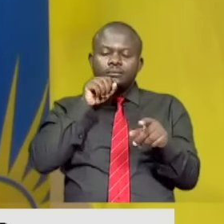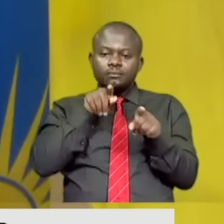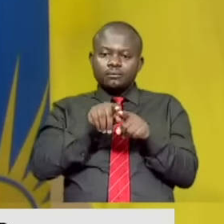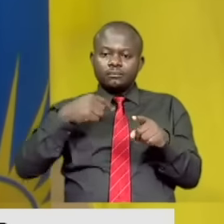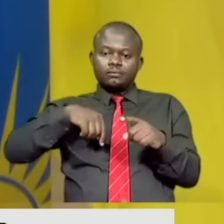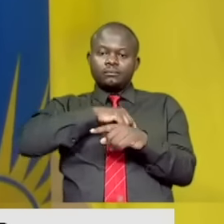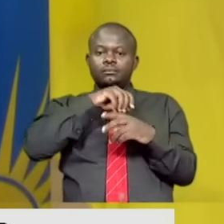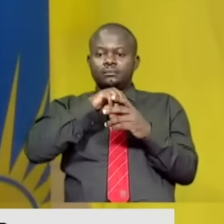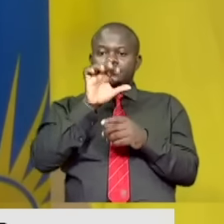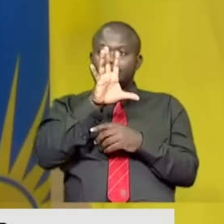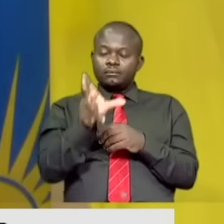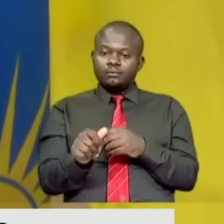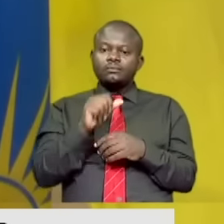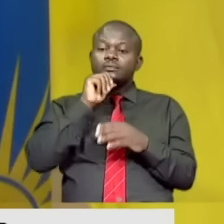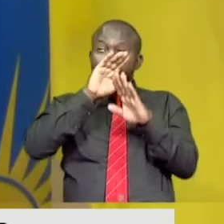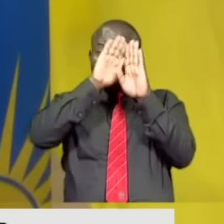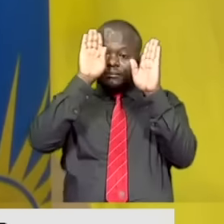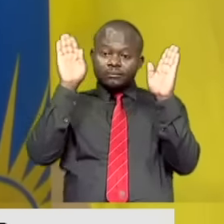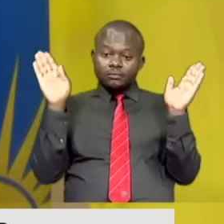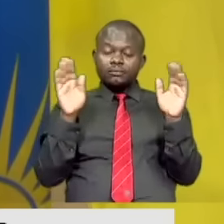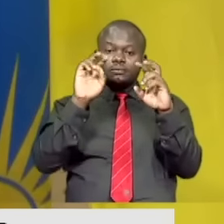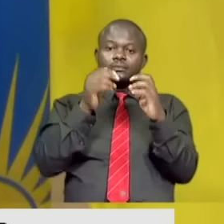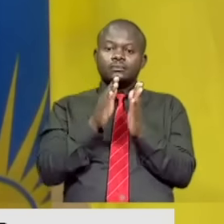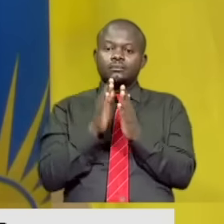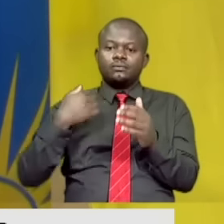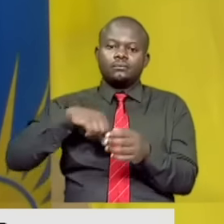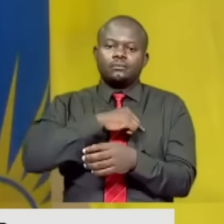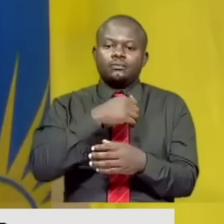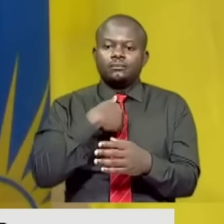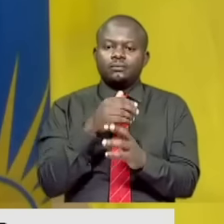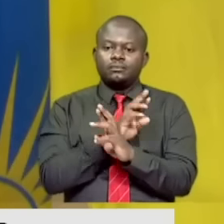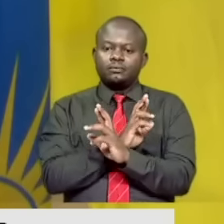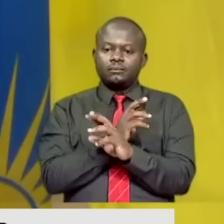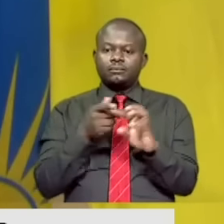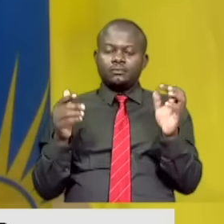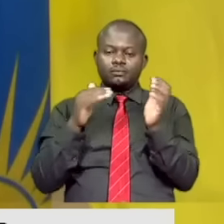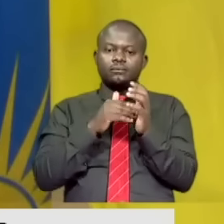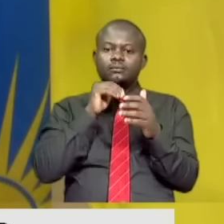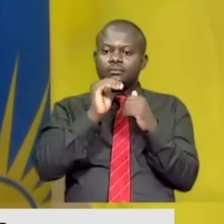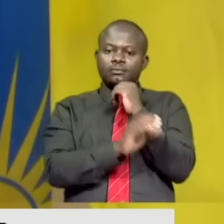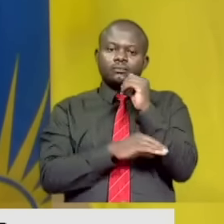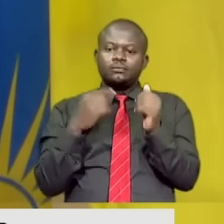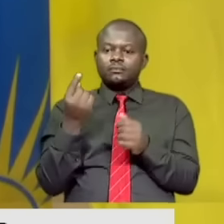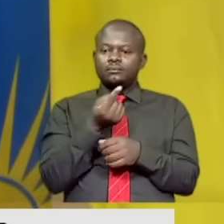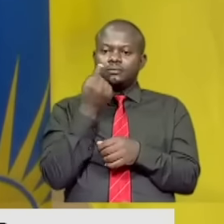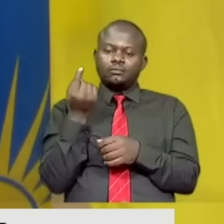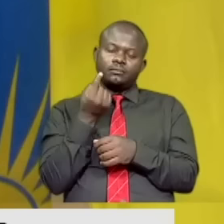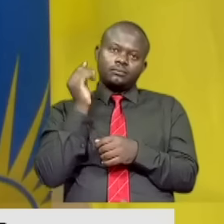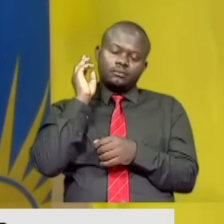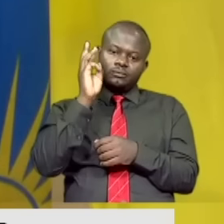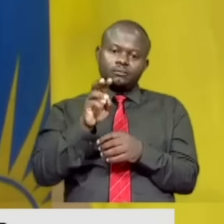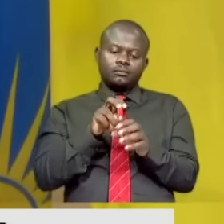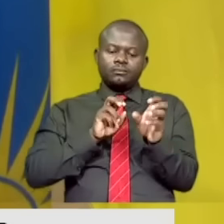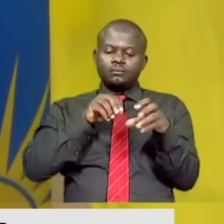bo muri Afurika batarasobanukirwa ko amateka yacu afitanye isano kandi ko nta gihugu na kimwe kizava muri